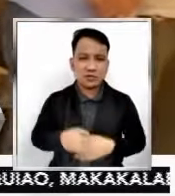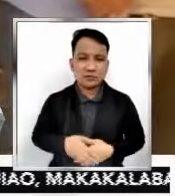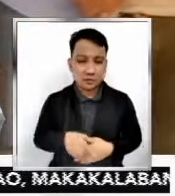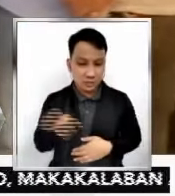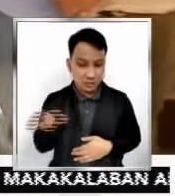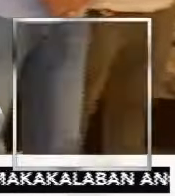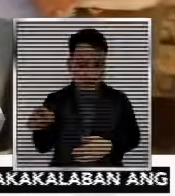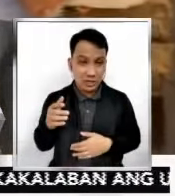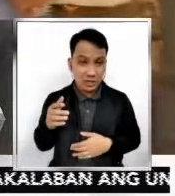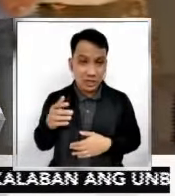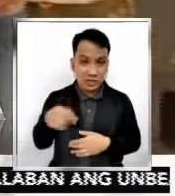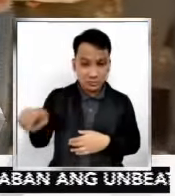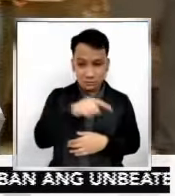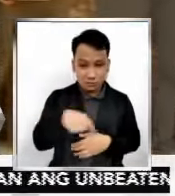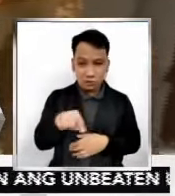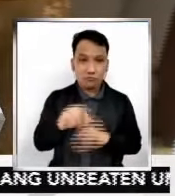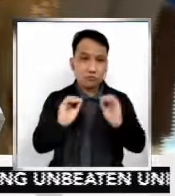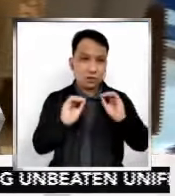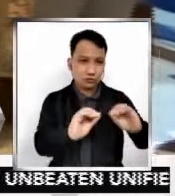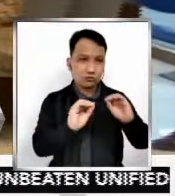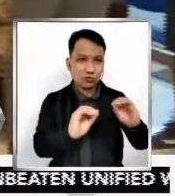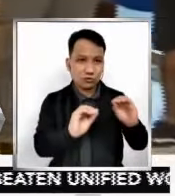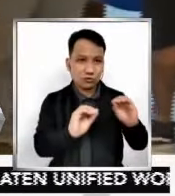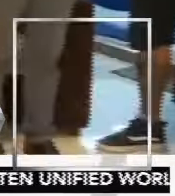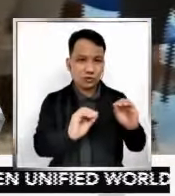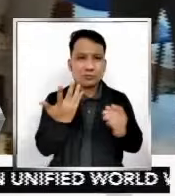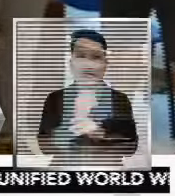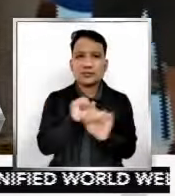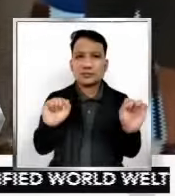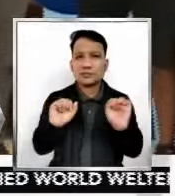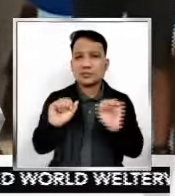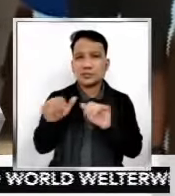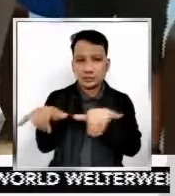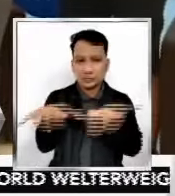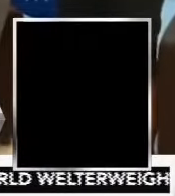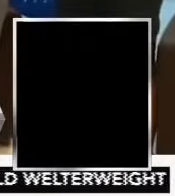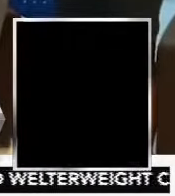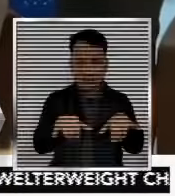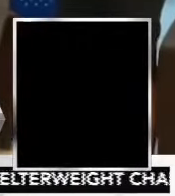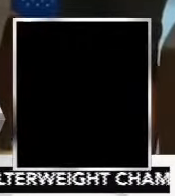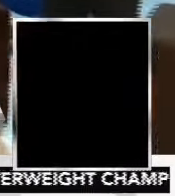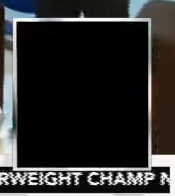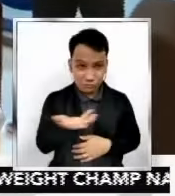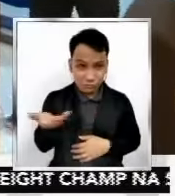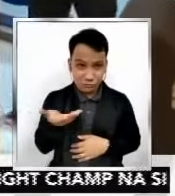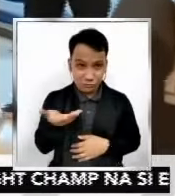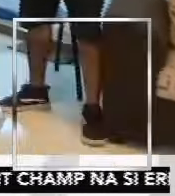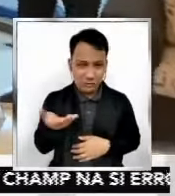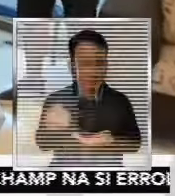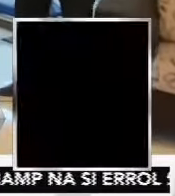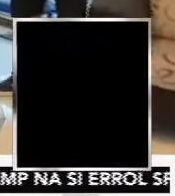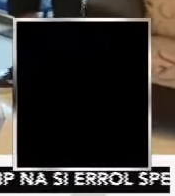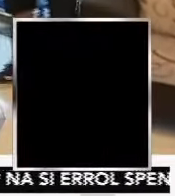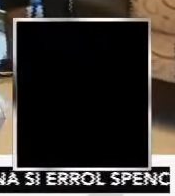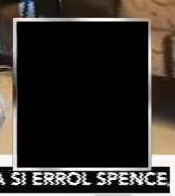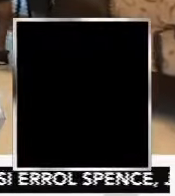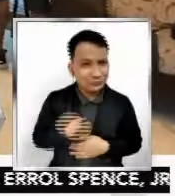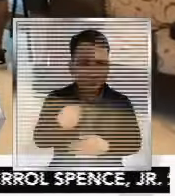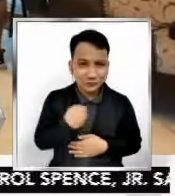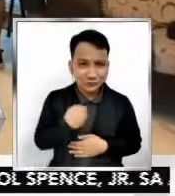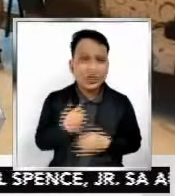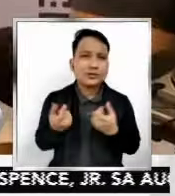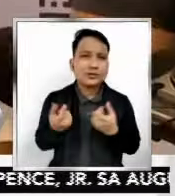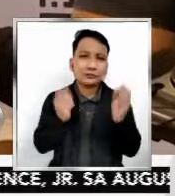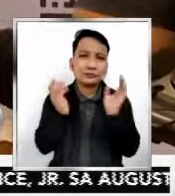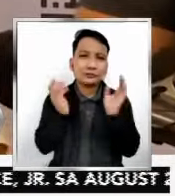mga nagmomotor ng ilang safety skills sa kalsada. Nagsisisi naman daw sila sa kanilang ginawa at handa sa gagawing community service. From